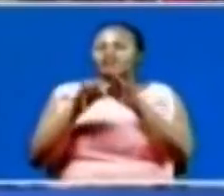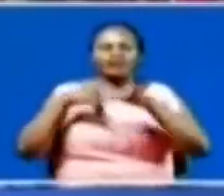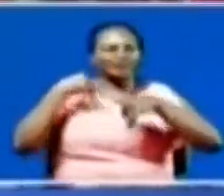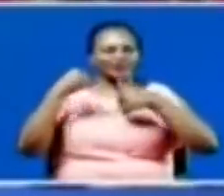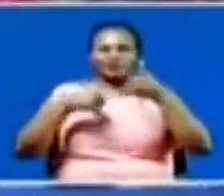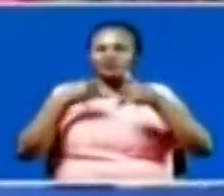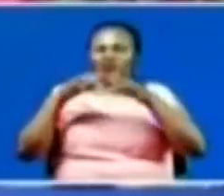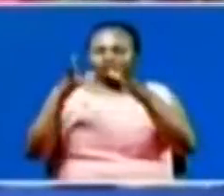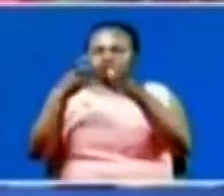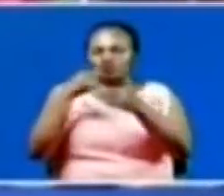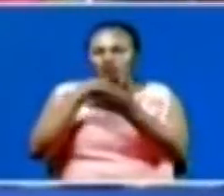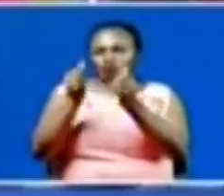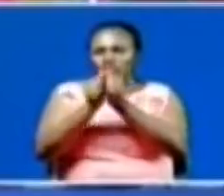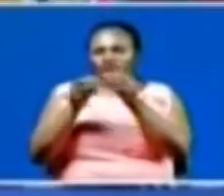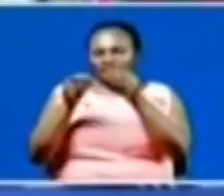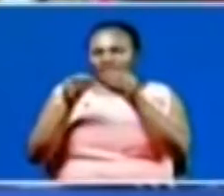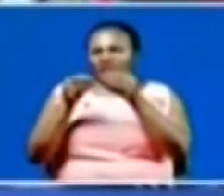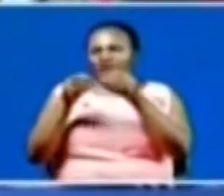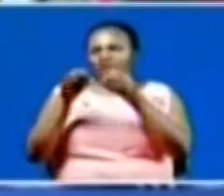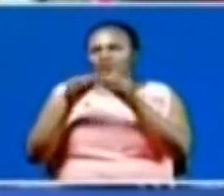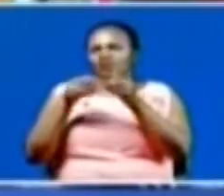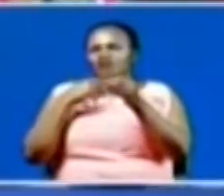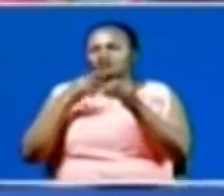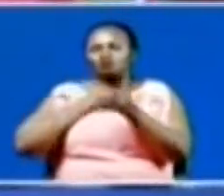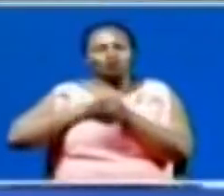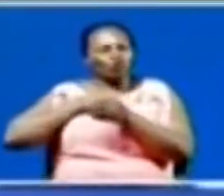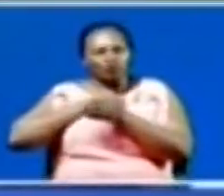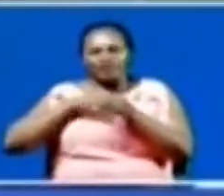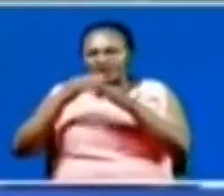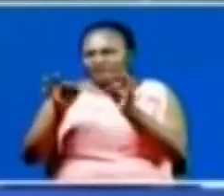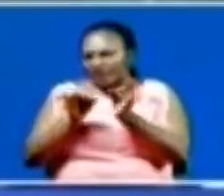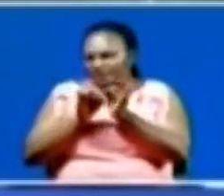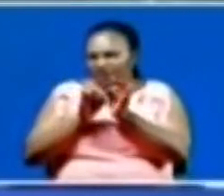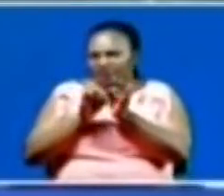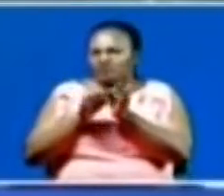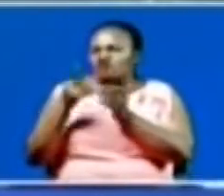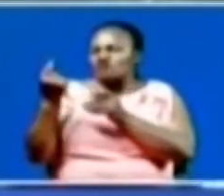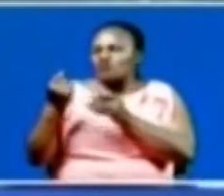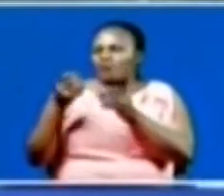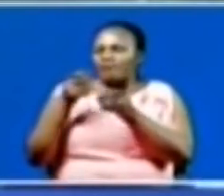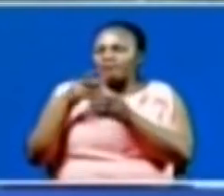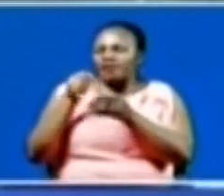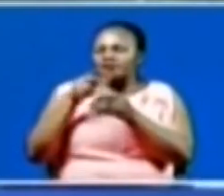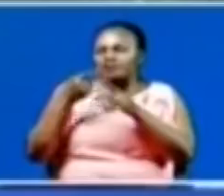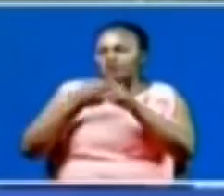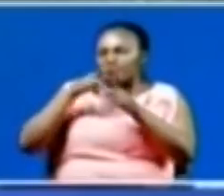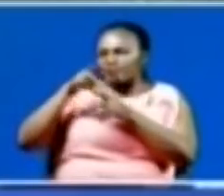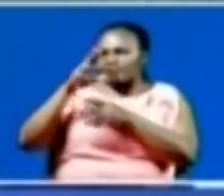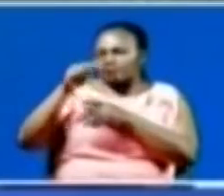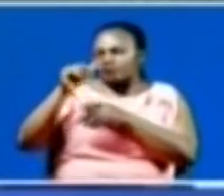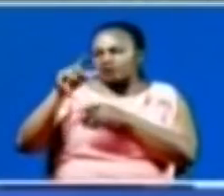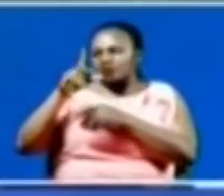walijumuika na familia mwenda zake kutoa salamu zao za pole. Nyumba yake ipo mita chache tu kutoka kituo cha polisi cha